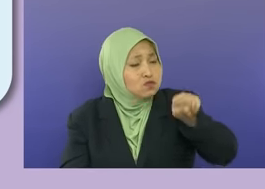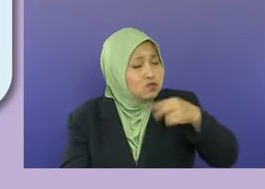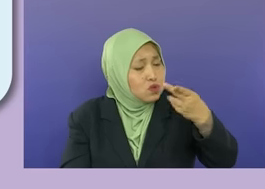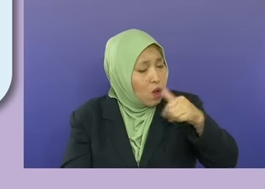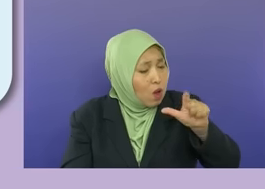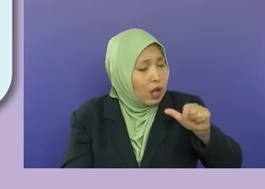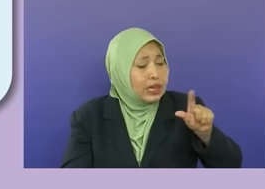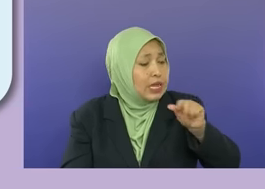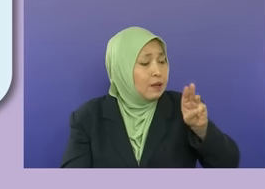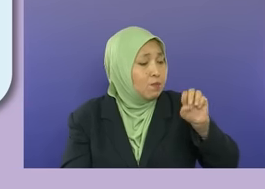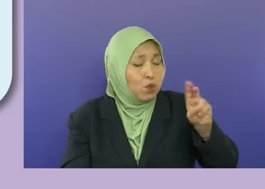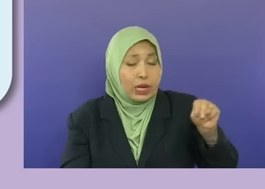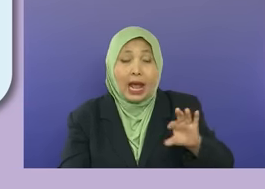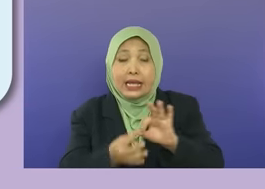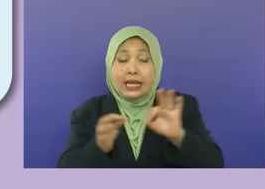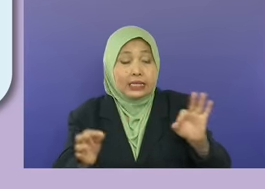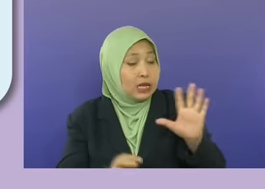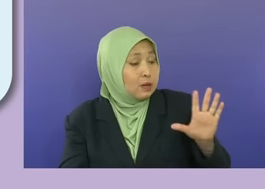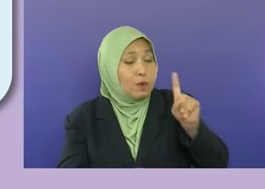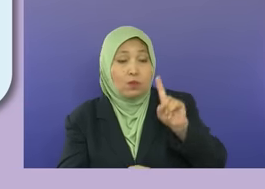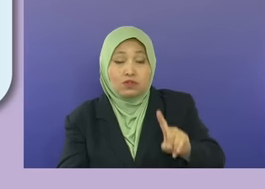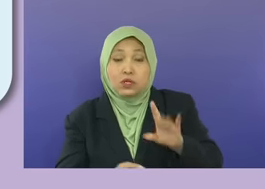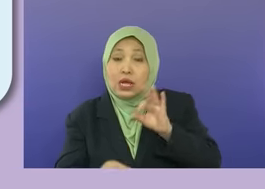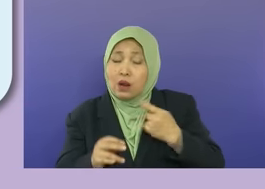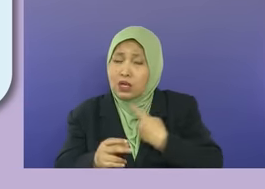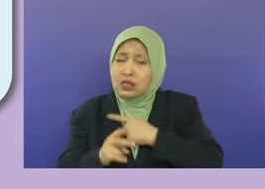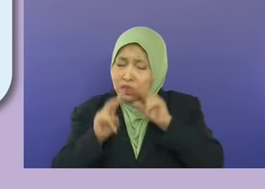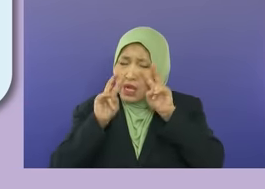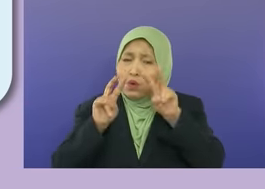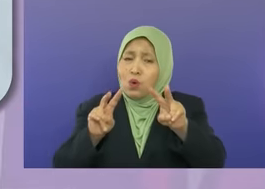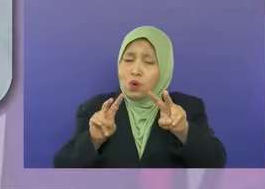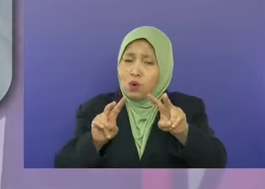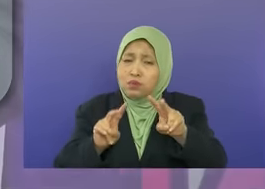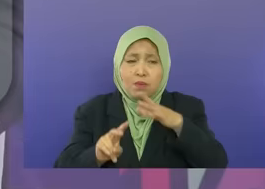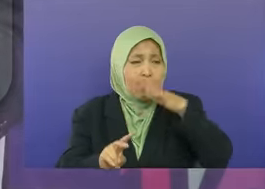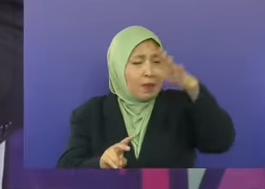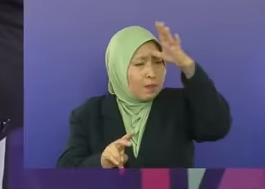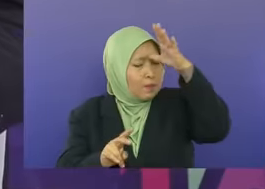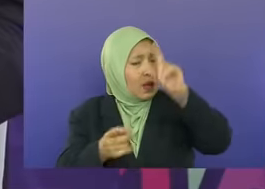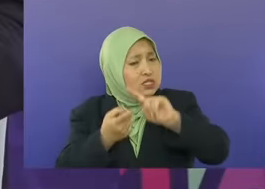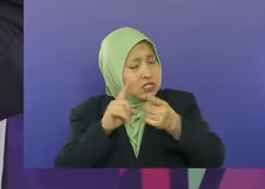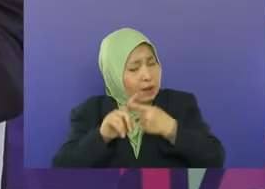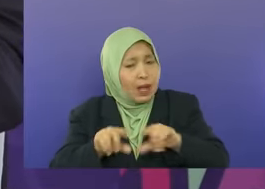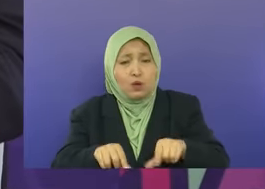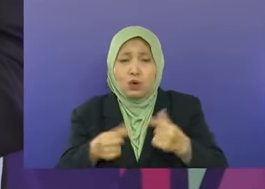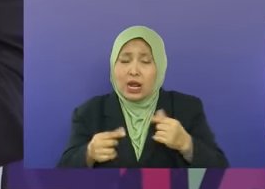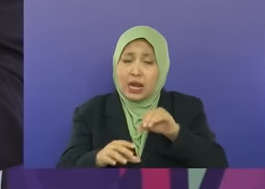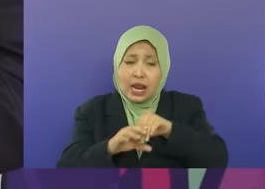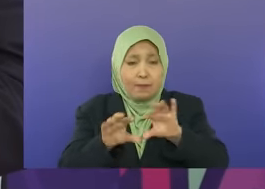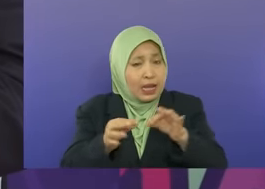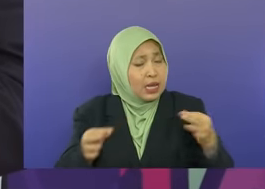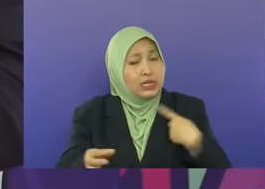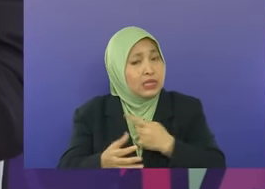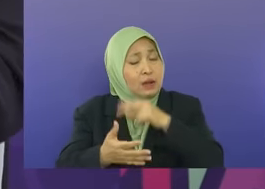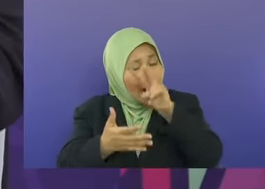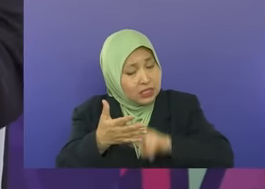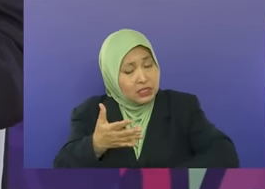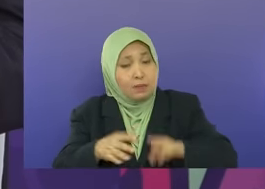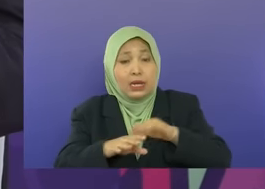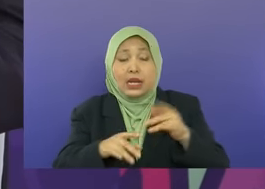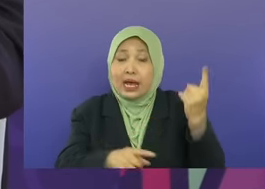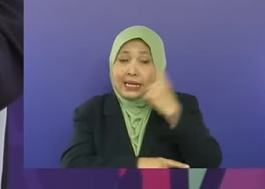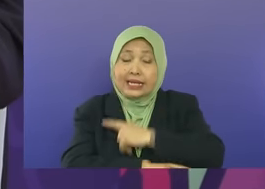dalam ayat yang ke-51 kalau kita perhatikan ibu-ibu Yaya Tuhan telah mempersiapkan Alquran dalam ayat yang kita baca pada hari ini